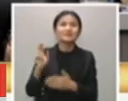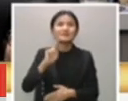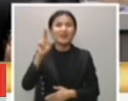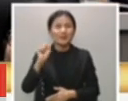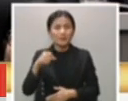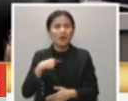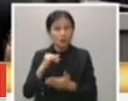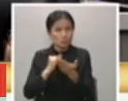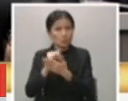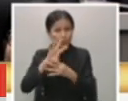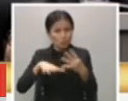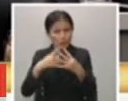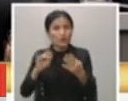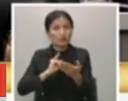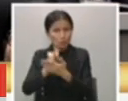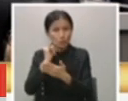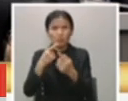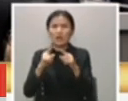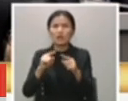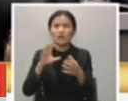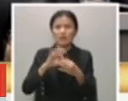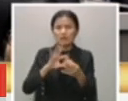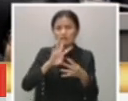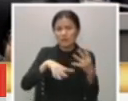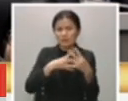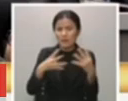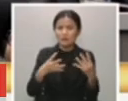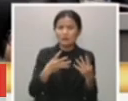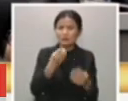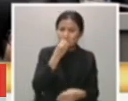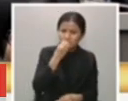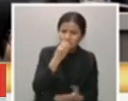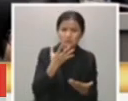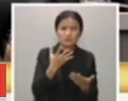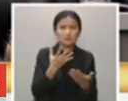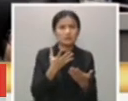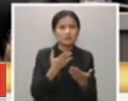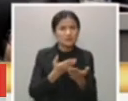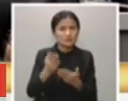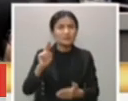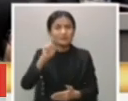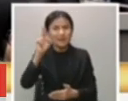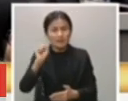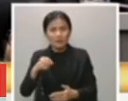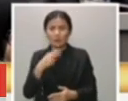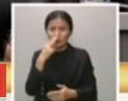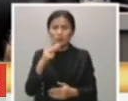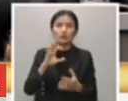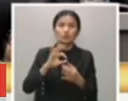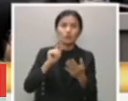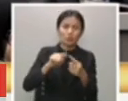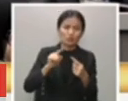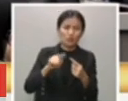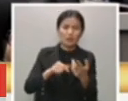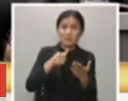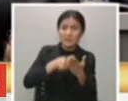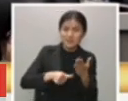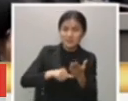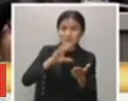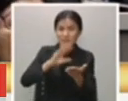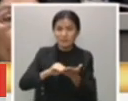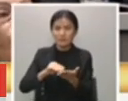ครับแต่มาตรการชิมช็อปใช้ที่มีการคืนภาษีเอาไปหักลดหย่อนภาษีเงินได้นิติบุ